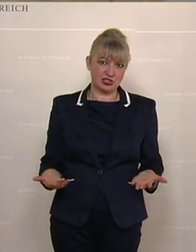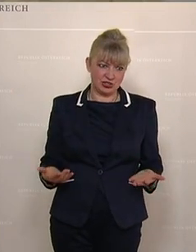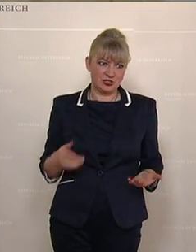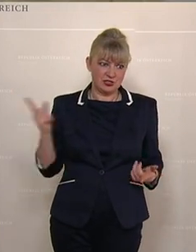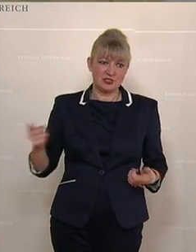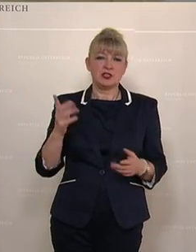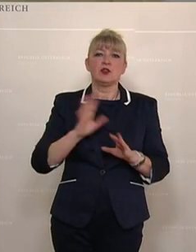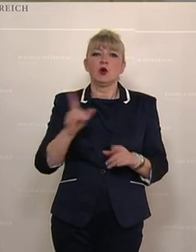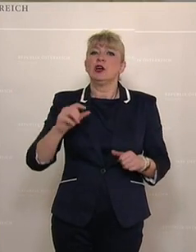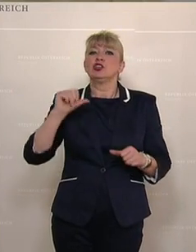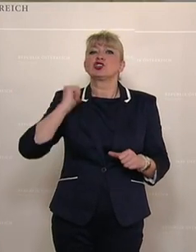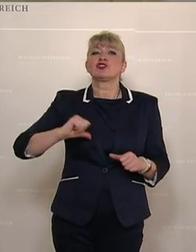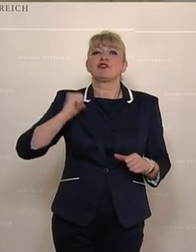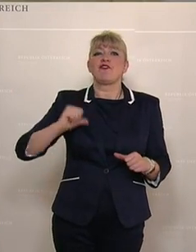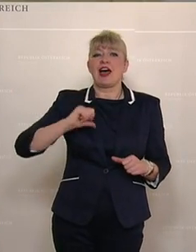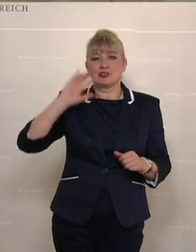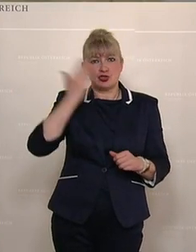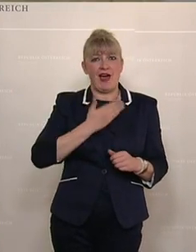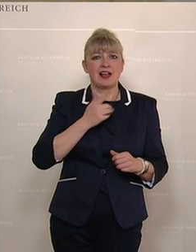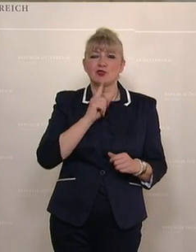nur schwarz und weiß, so ist es nicht.